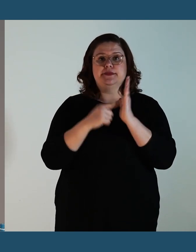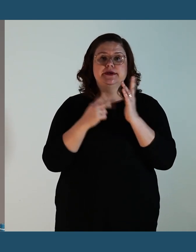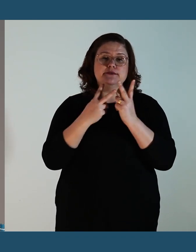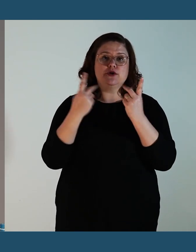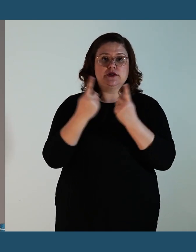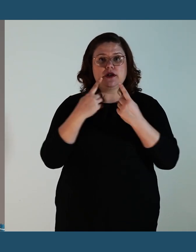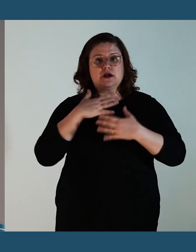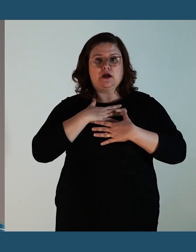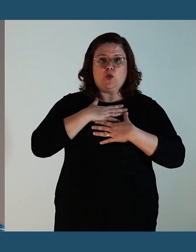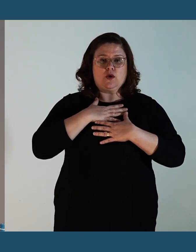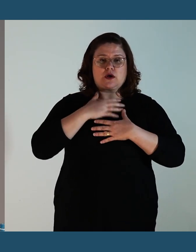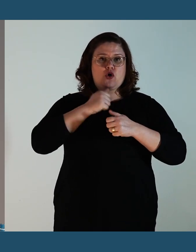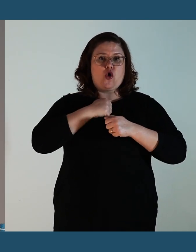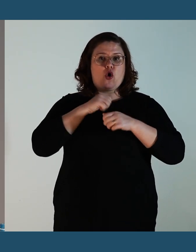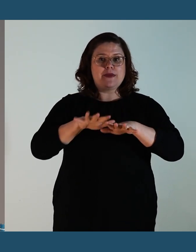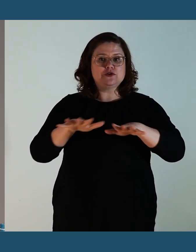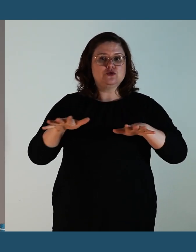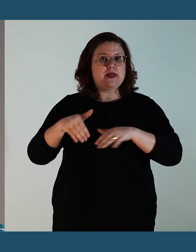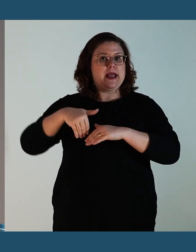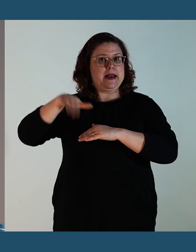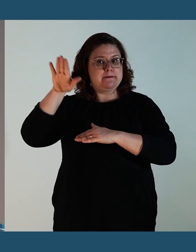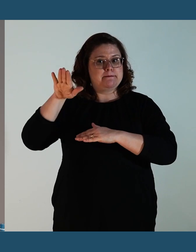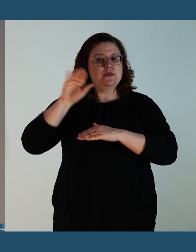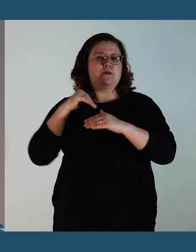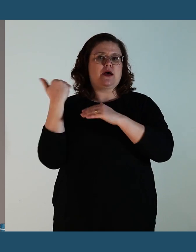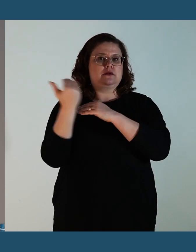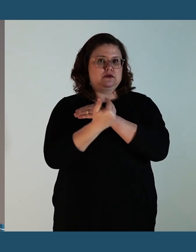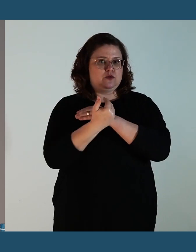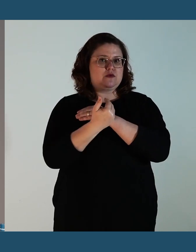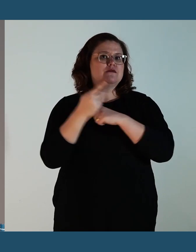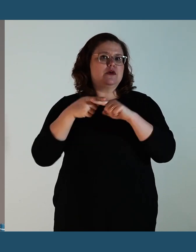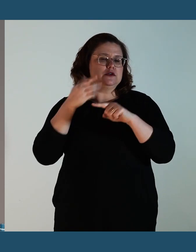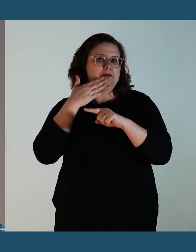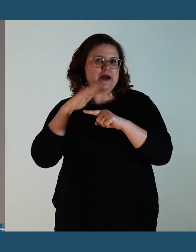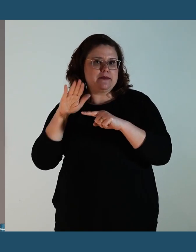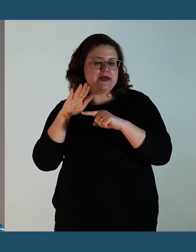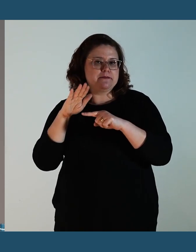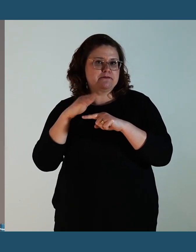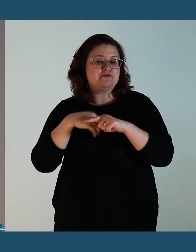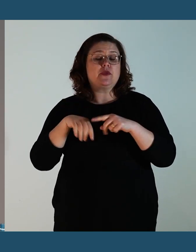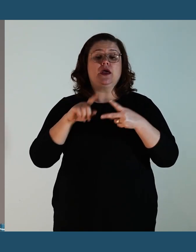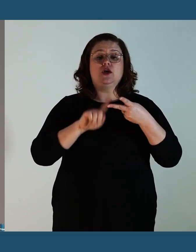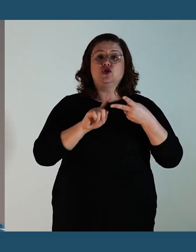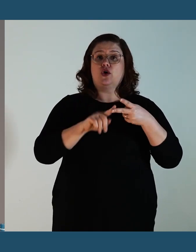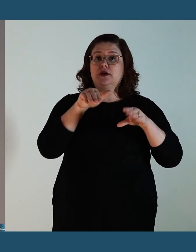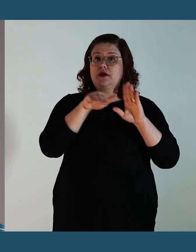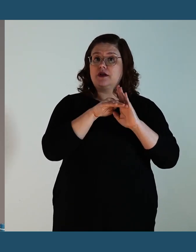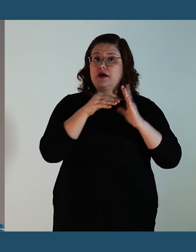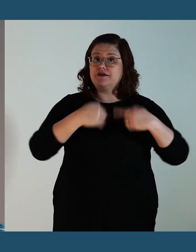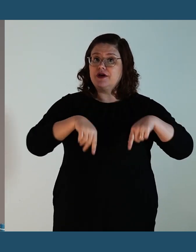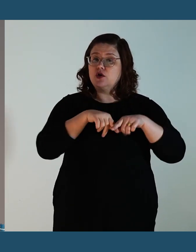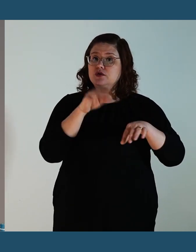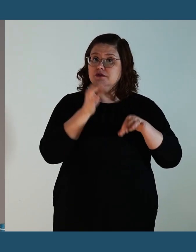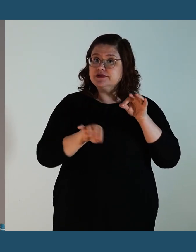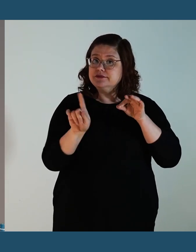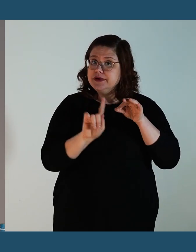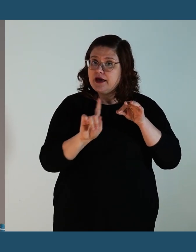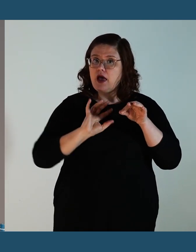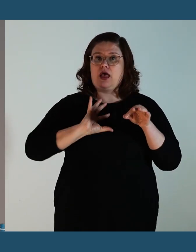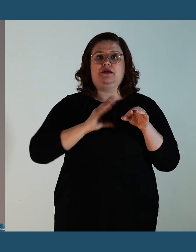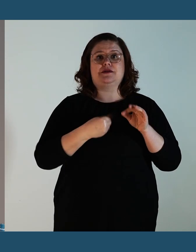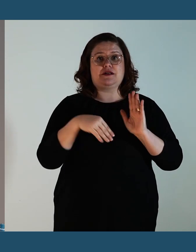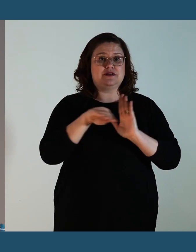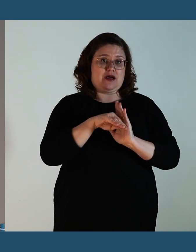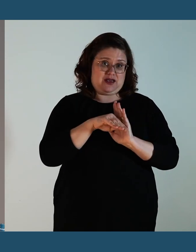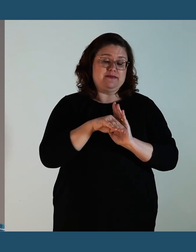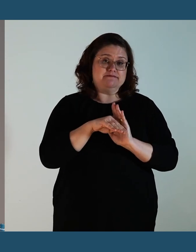esimerkiksi uhri omistaa omaisuutta enemmän, niin turvannut hänen asemansa paremmin. Ja toinen, mikä lakivaliokunnassa oli myöskin tämä translaki,